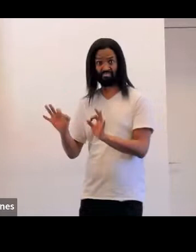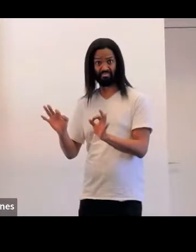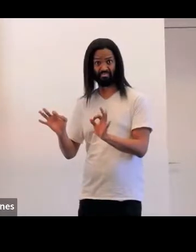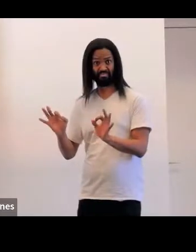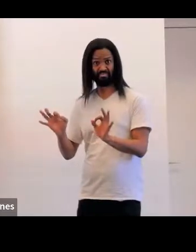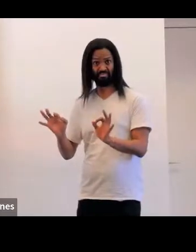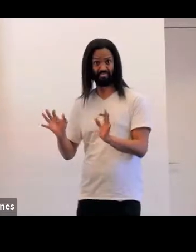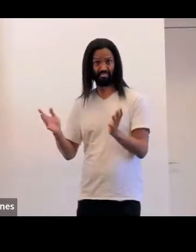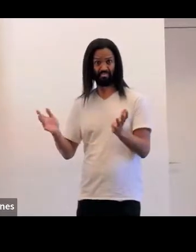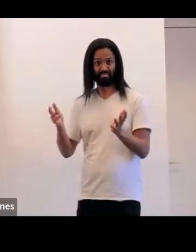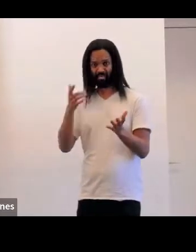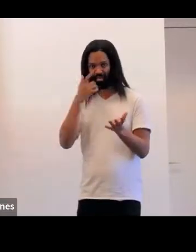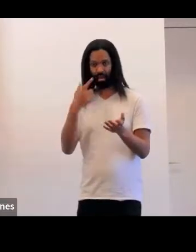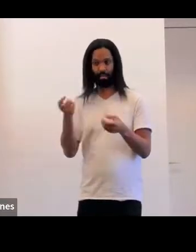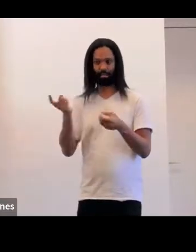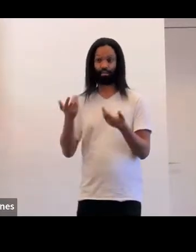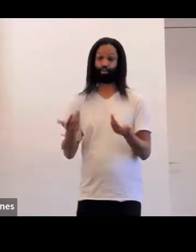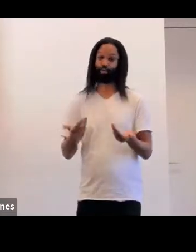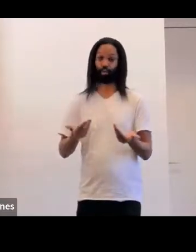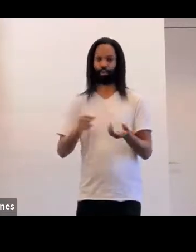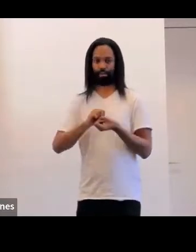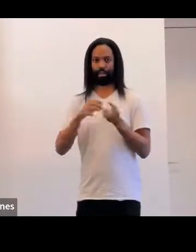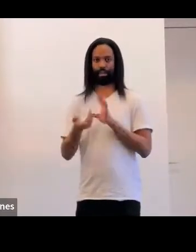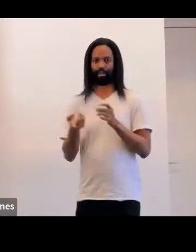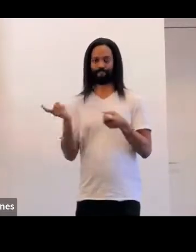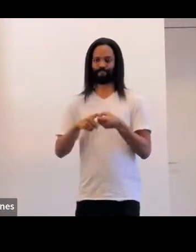Nous avons une connexion capricieuse aujourd'hui.